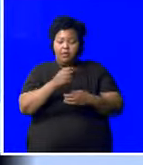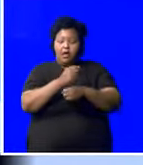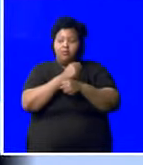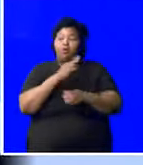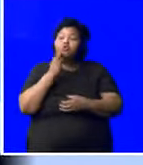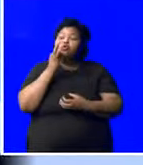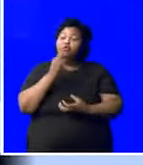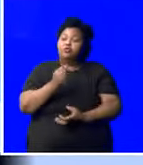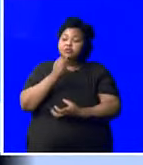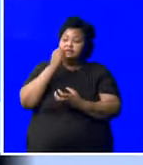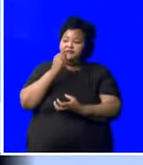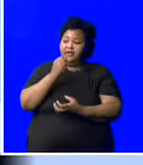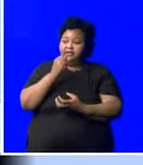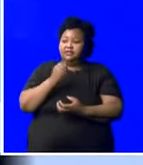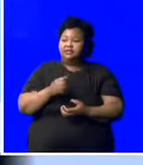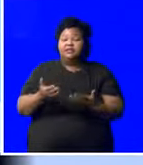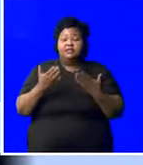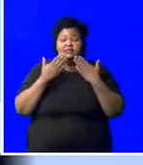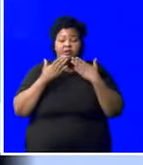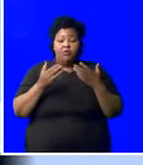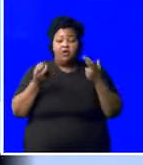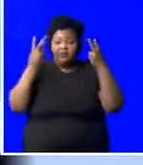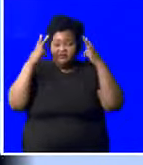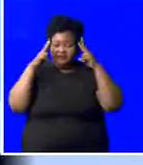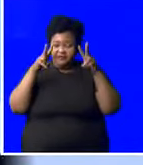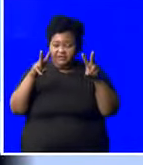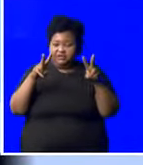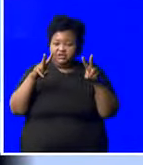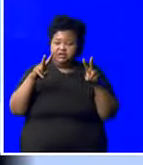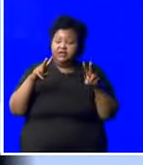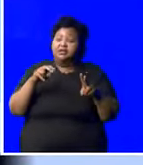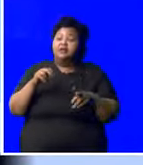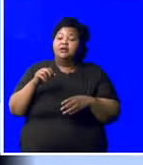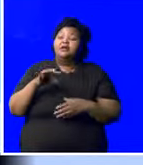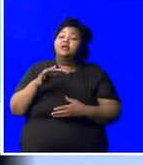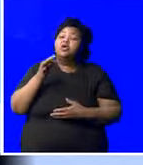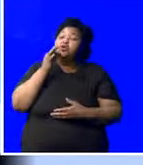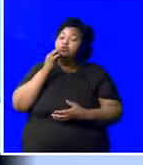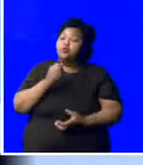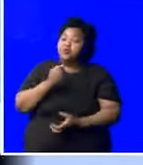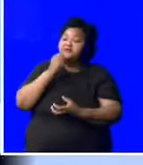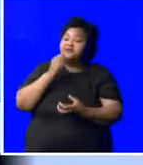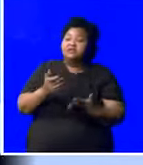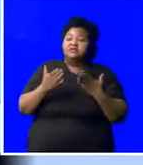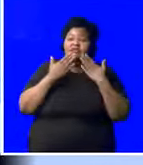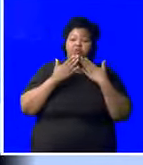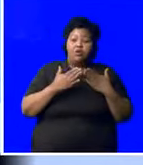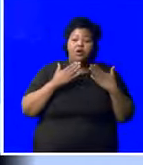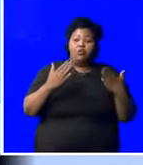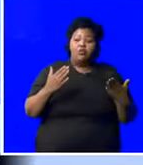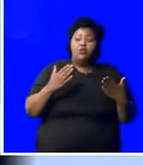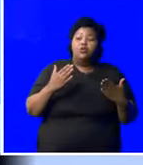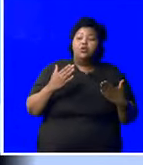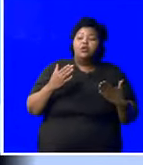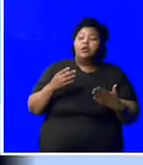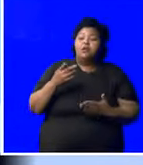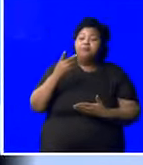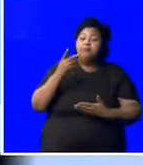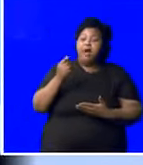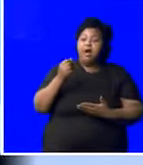lelihle kangaka silo sikhulu. Siyayibonga imali losinikete yona siyintsha